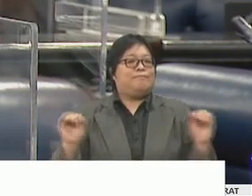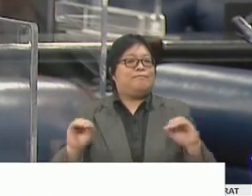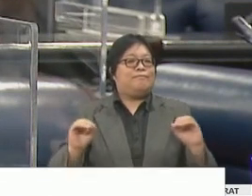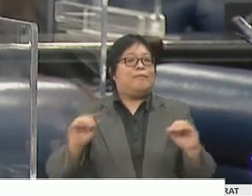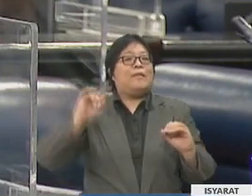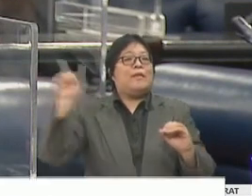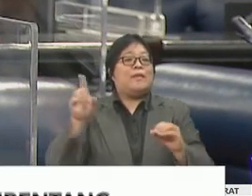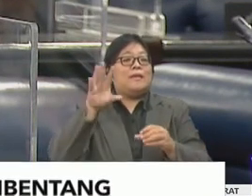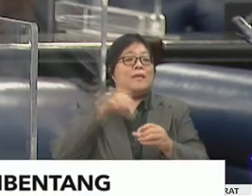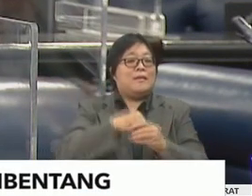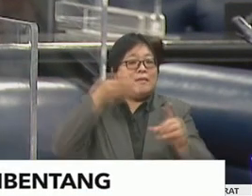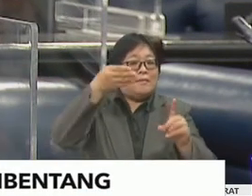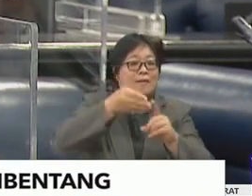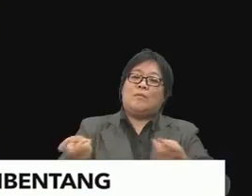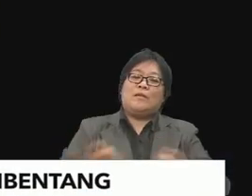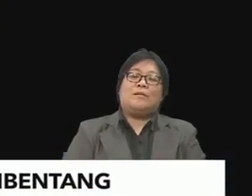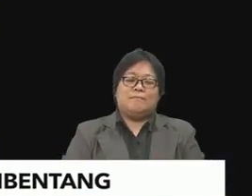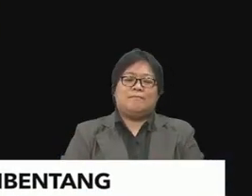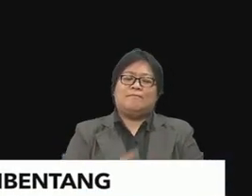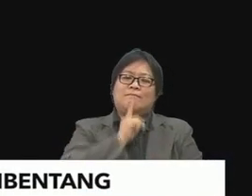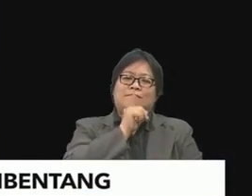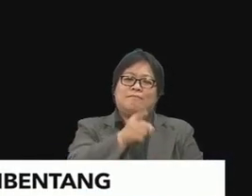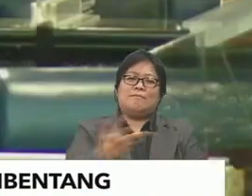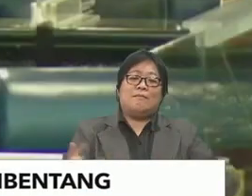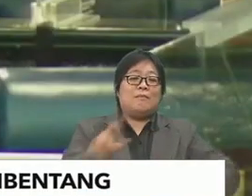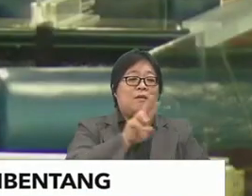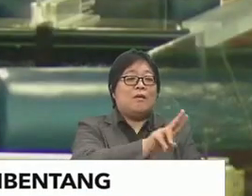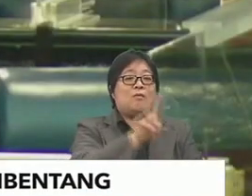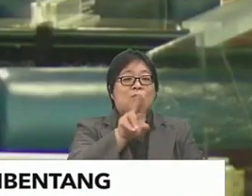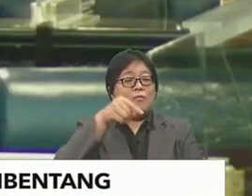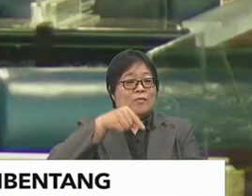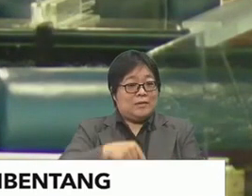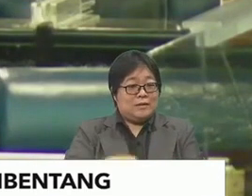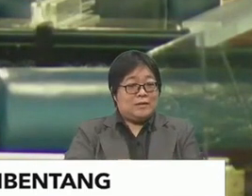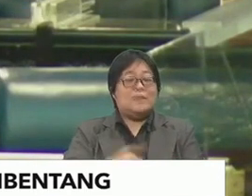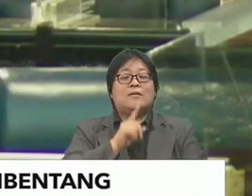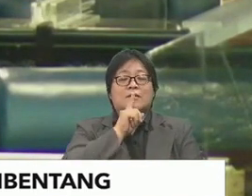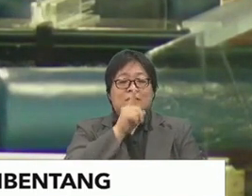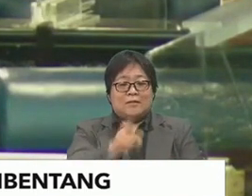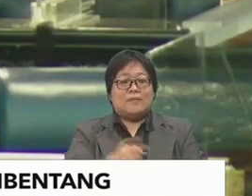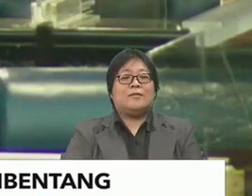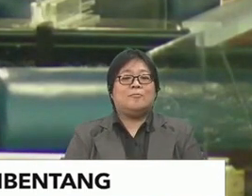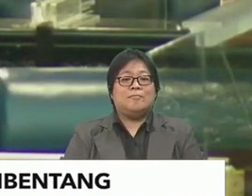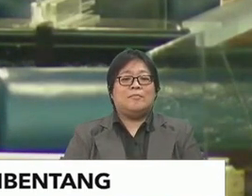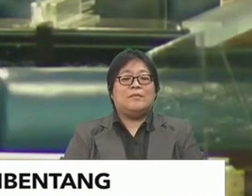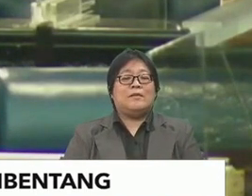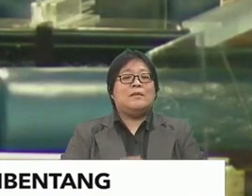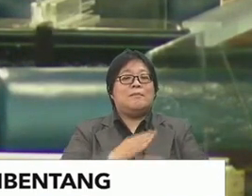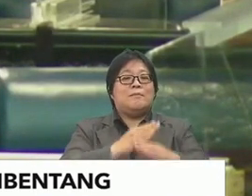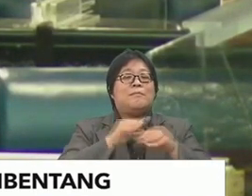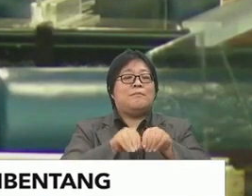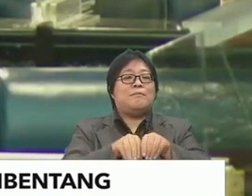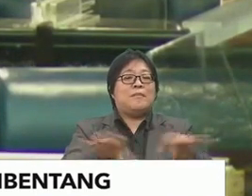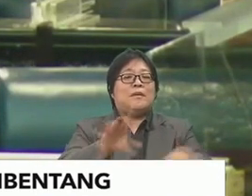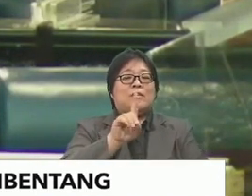melibatkan untuk orang Islam saja nah sebenarnya ialah Rang undang-undang ini ialah merupakan Sekaten